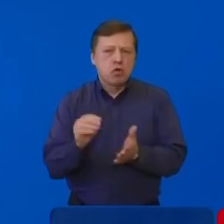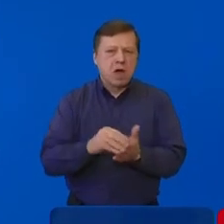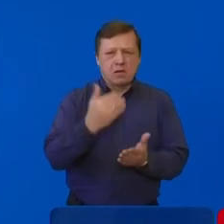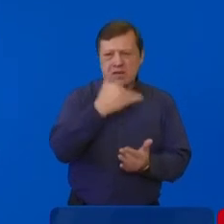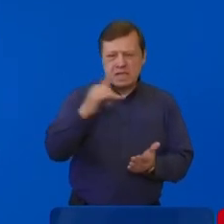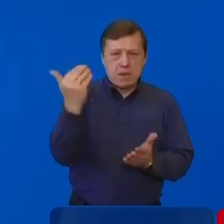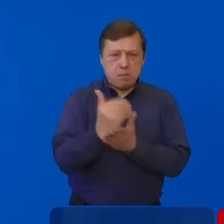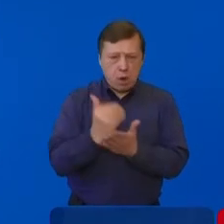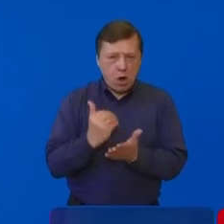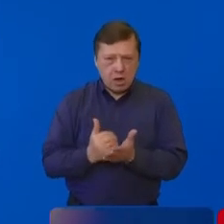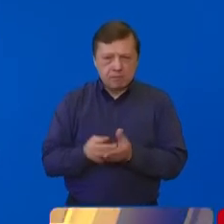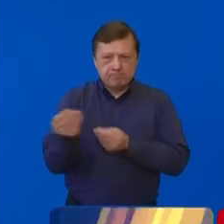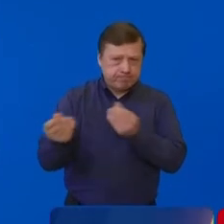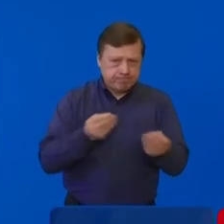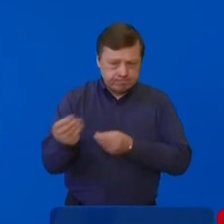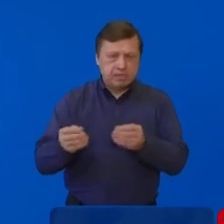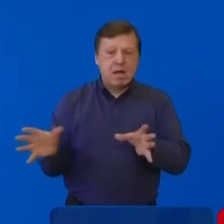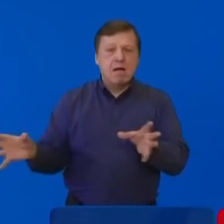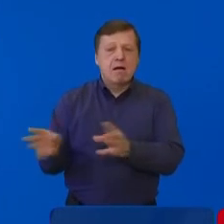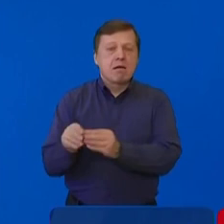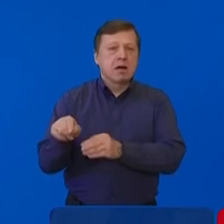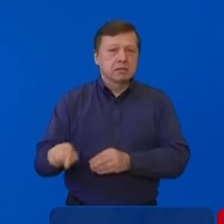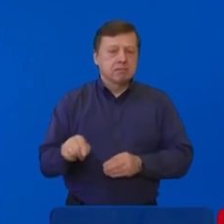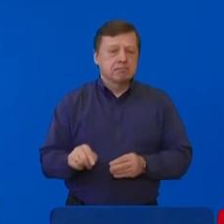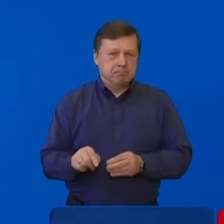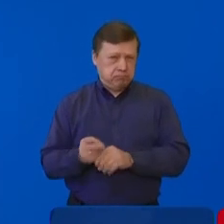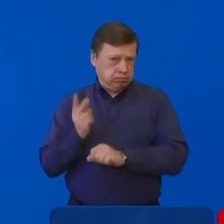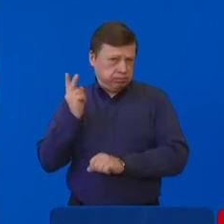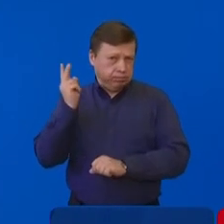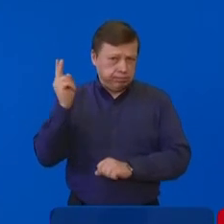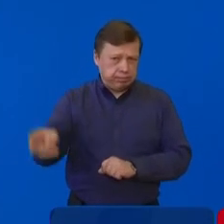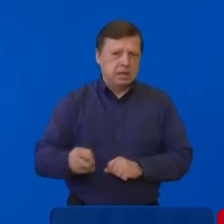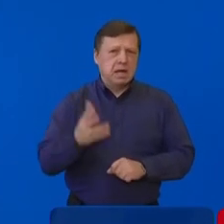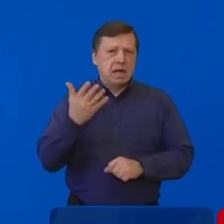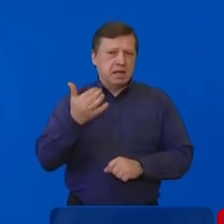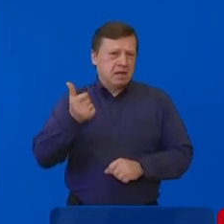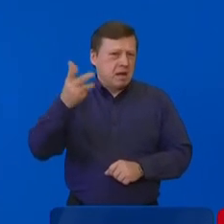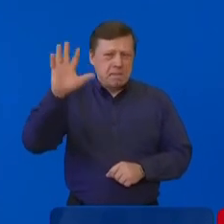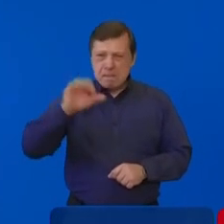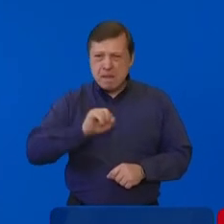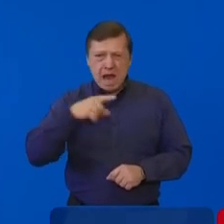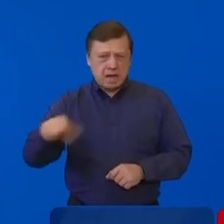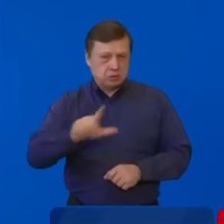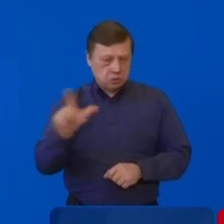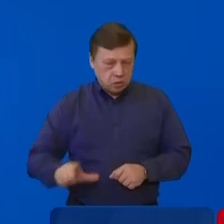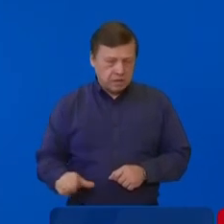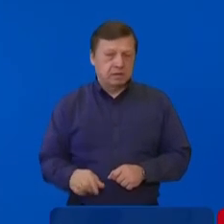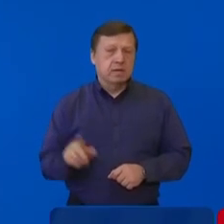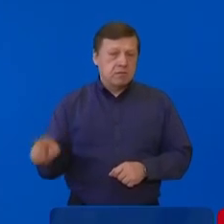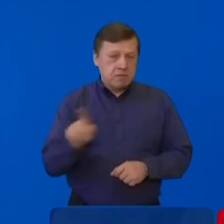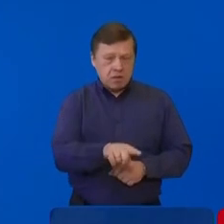programami inwestycyjnymi, przekraczający znacznie kilkanaście miliardów złotych, więc